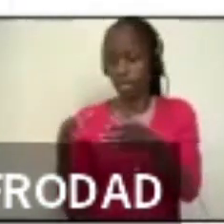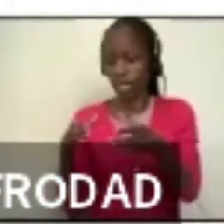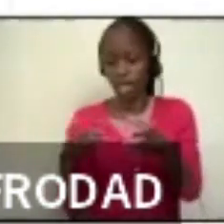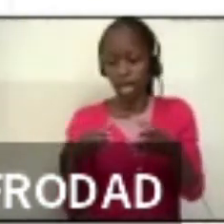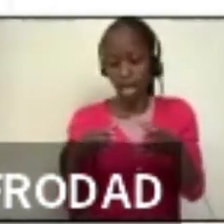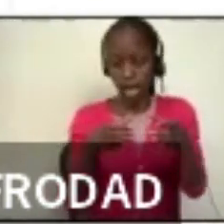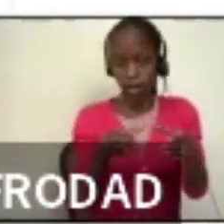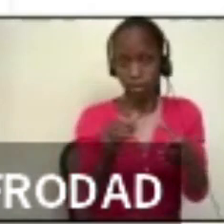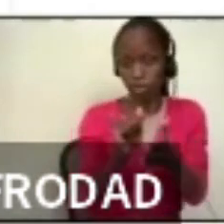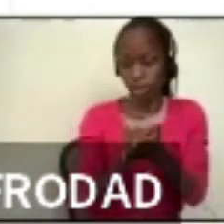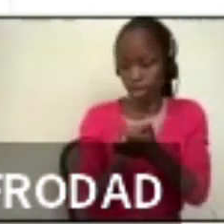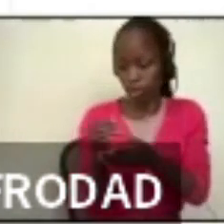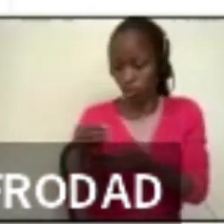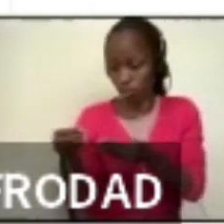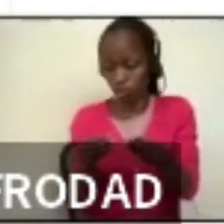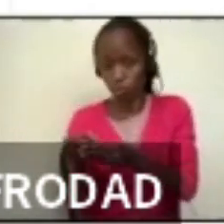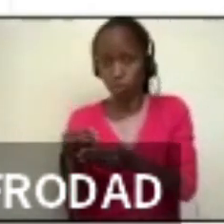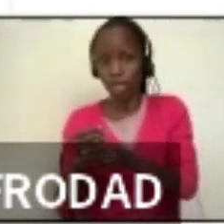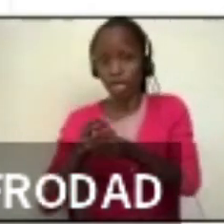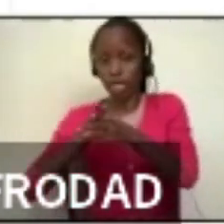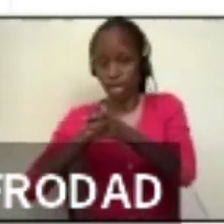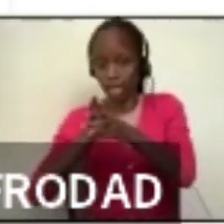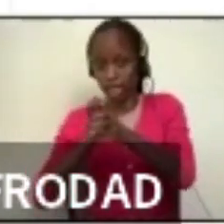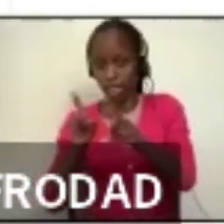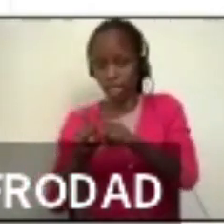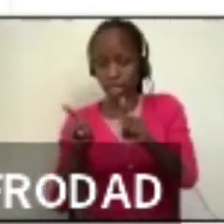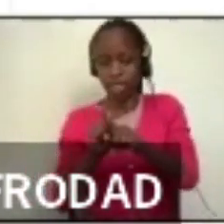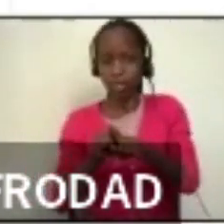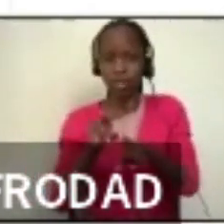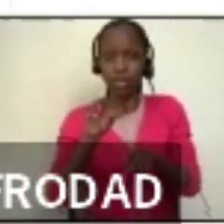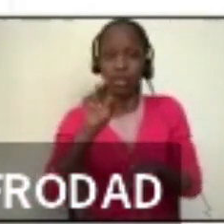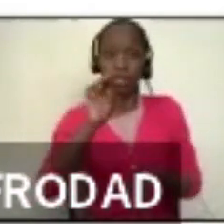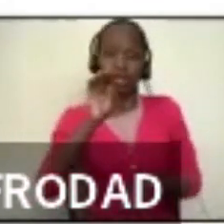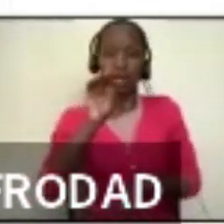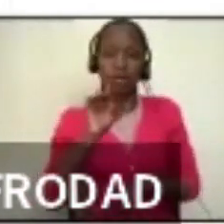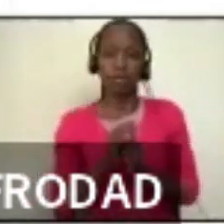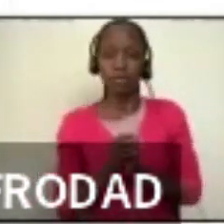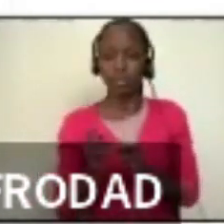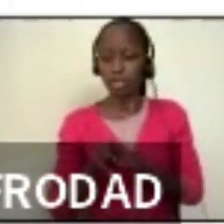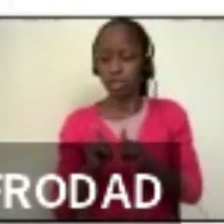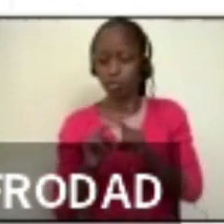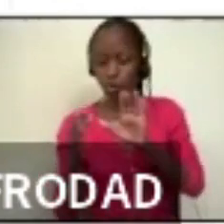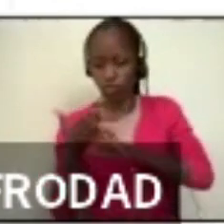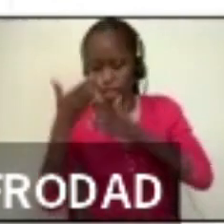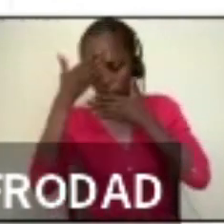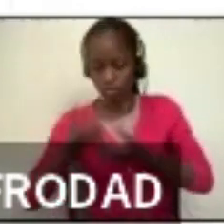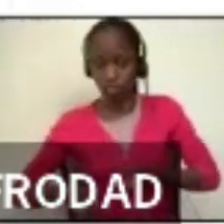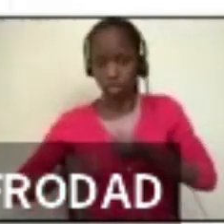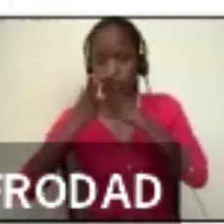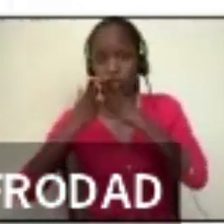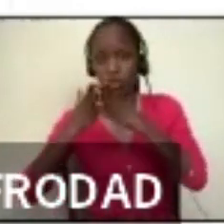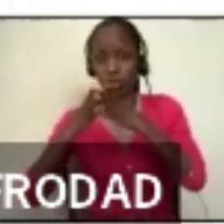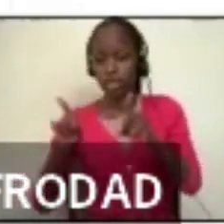Et c'est encore plus curieux quand on sait qu'au niveau du Burkina Faso, actuellement, on fait face au terrorisme. Et que pour acheter des